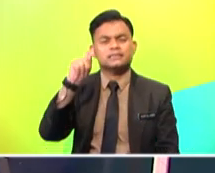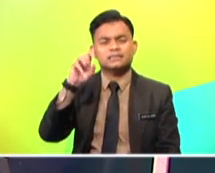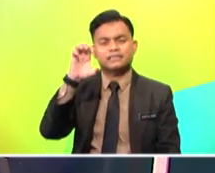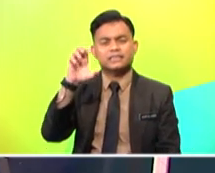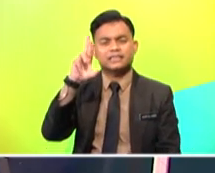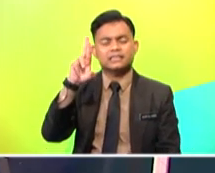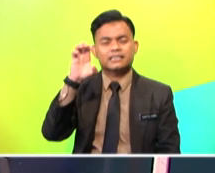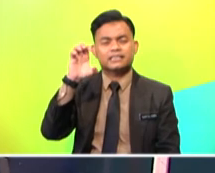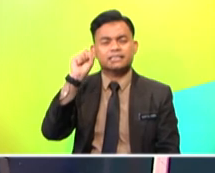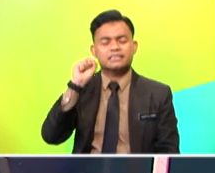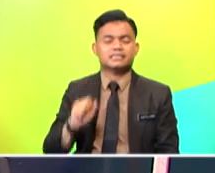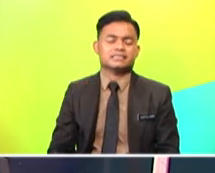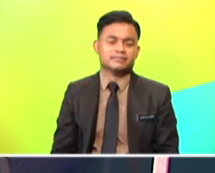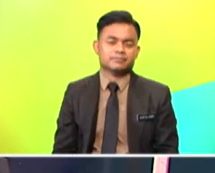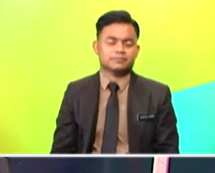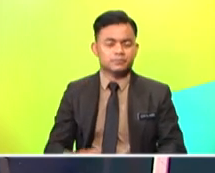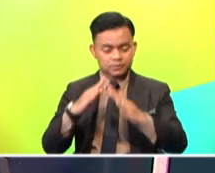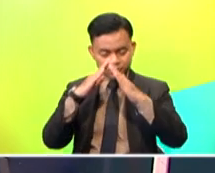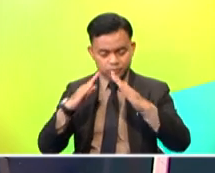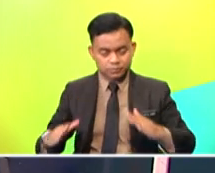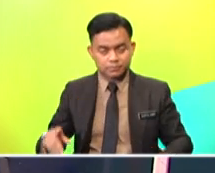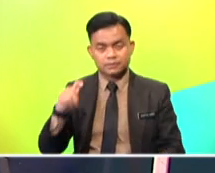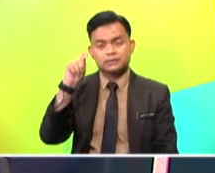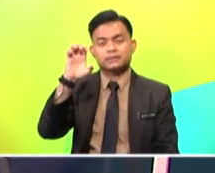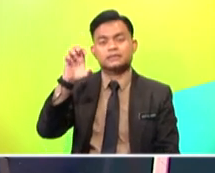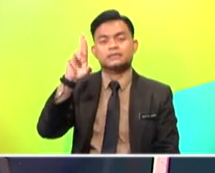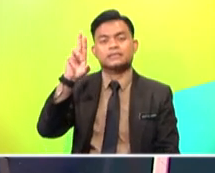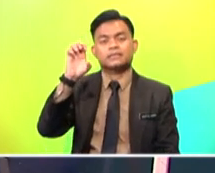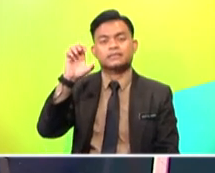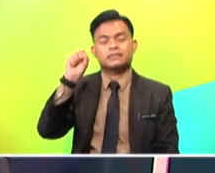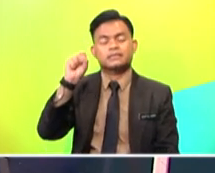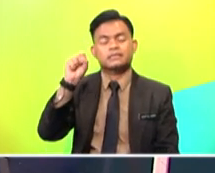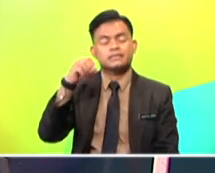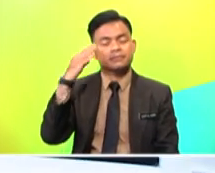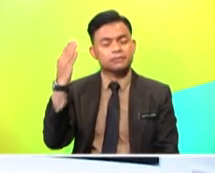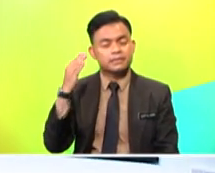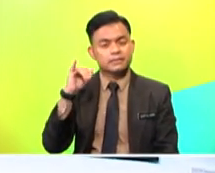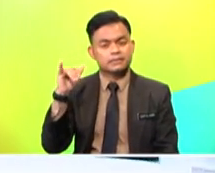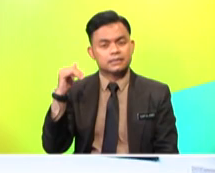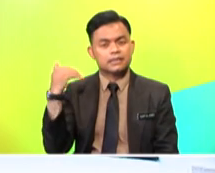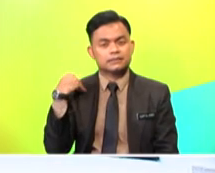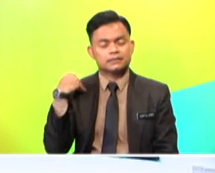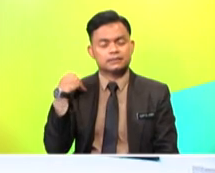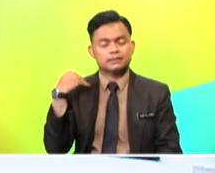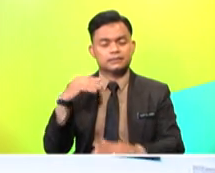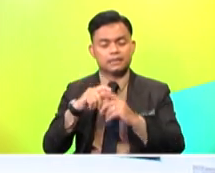teres. Okey. Rumah teres ni selalunya berada di taman perumahan. Rumah yang